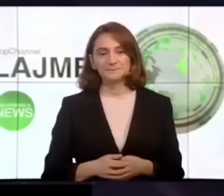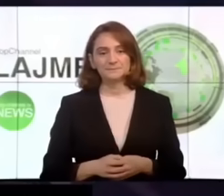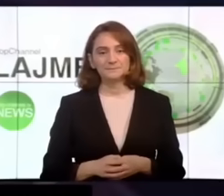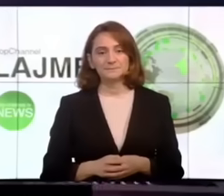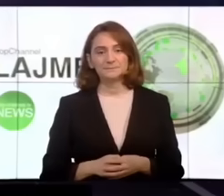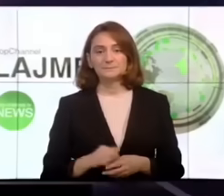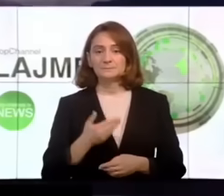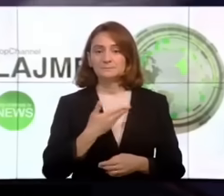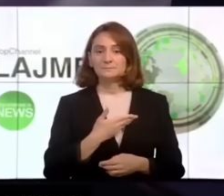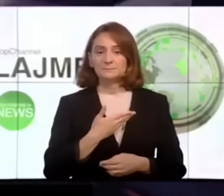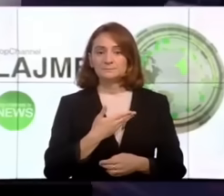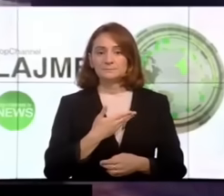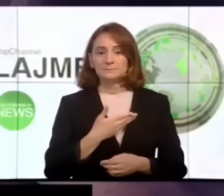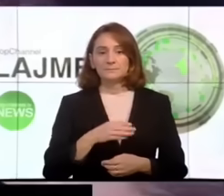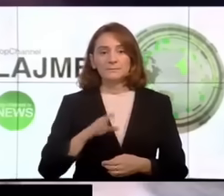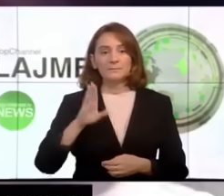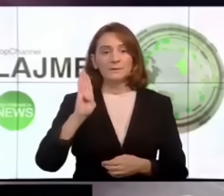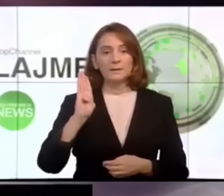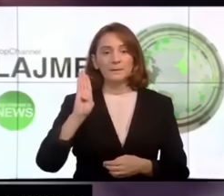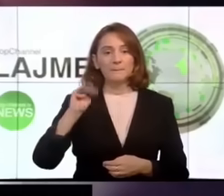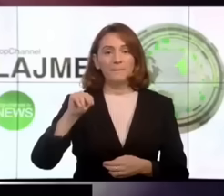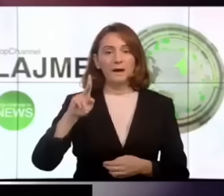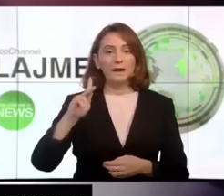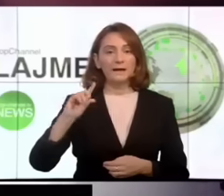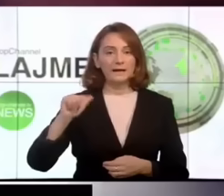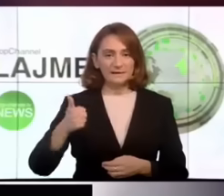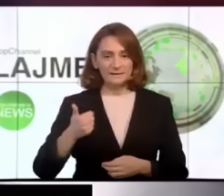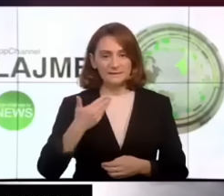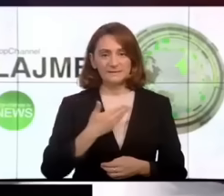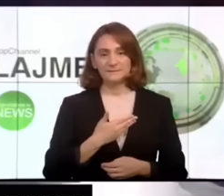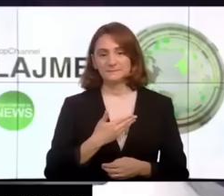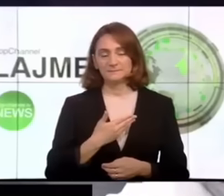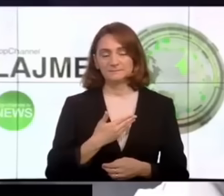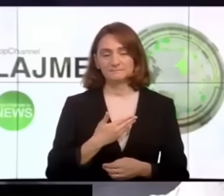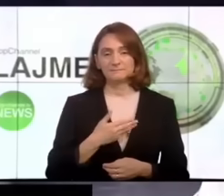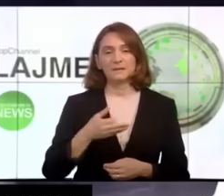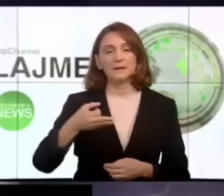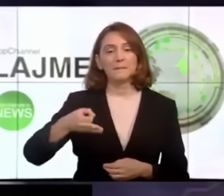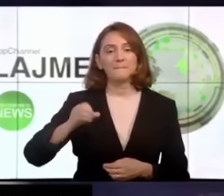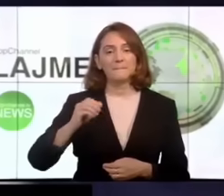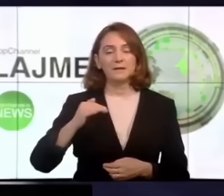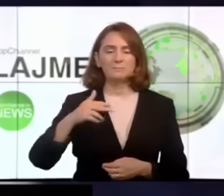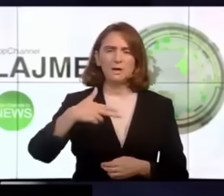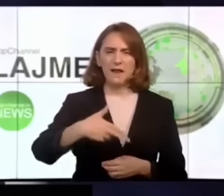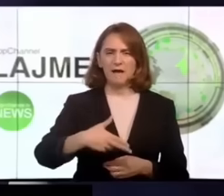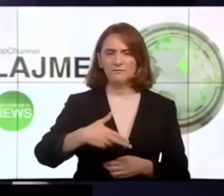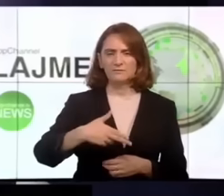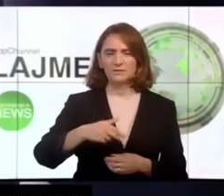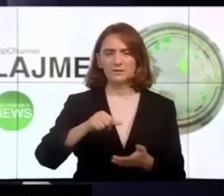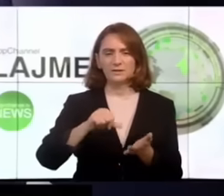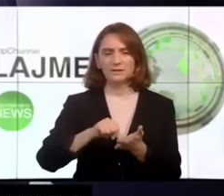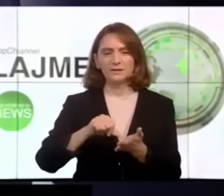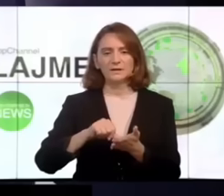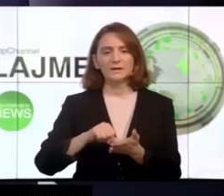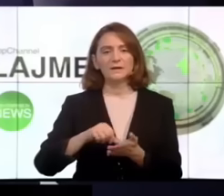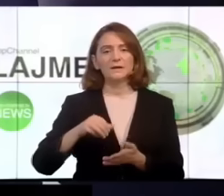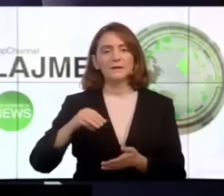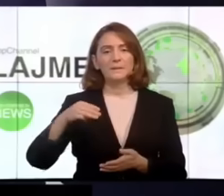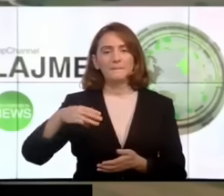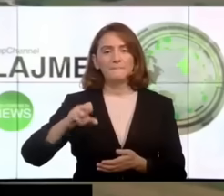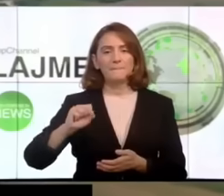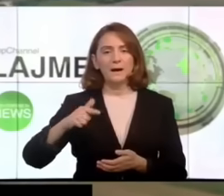Bankers Petroleum Albania shënon 20 vjetorin e saj, duke festuar dy dekada të riaktivizimit të fushës naftëmbajtëse Patos